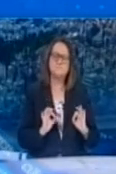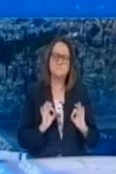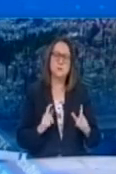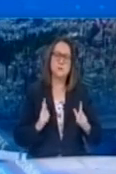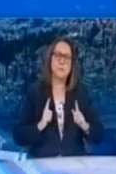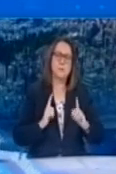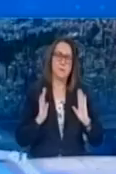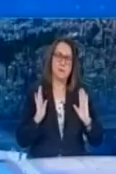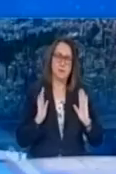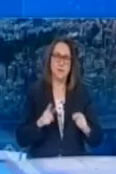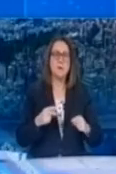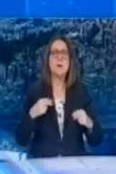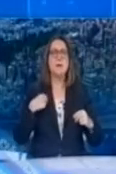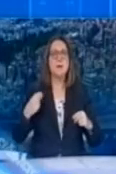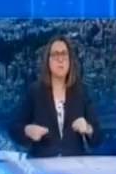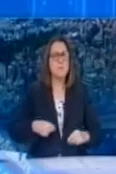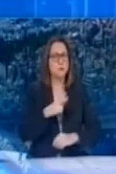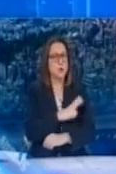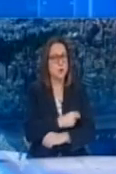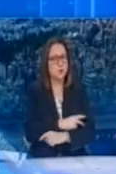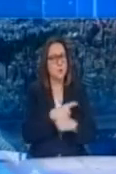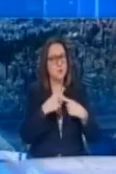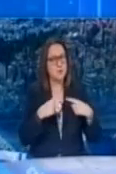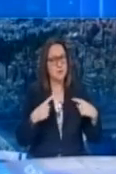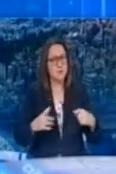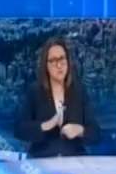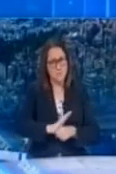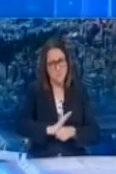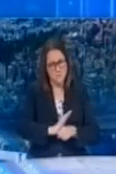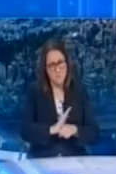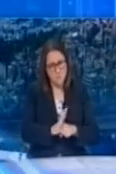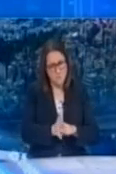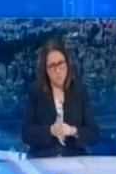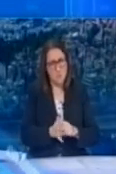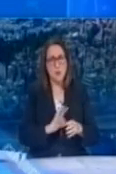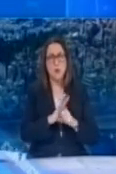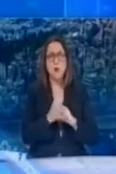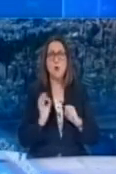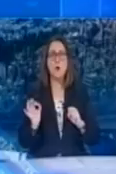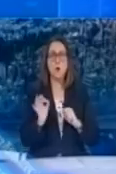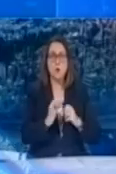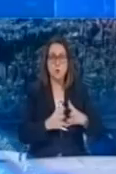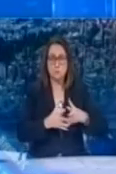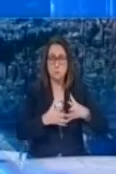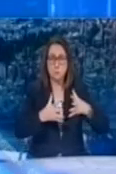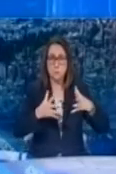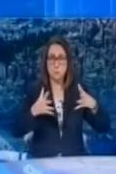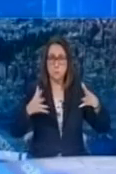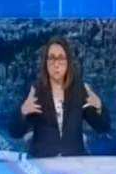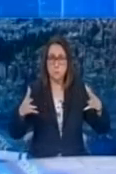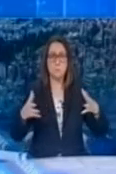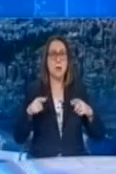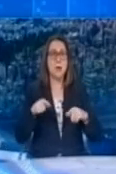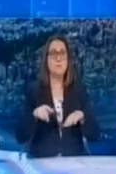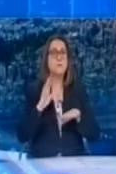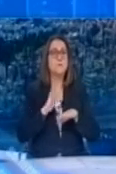Τσίπρας. Για το λόγο αυτό, ο κύριος Τσίπρας έθεσε ως προτεραιότητα τη σύγκληση Συμβουλίου Πολιτικών Αρχηγών με στόχο την εκπόνηση